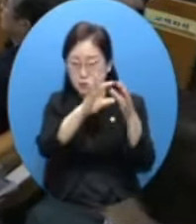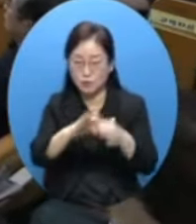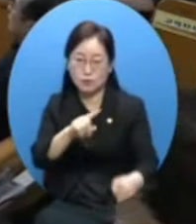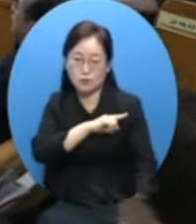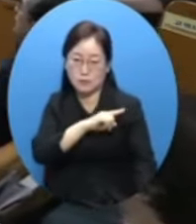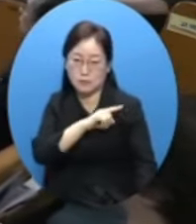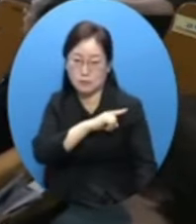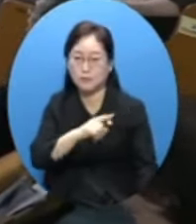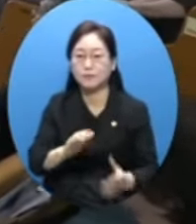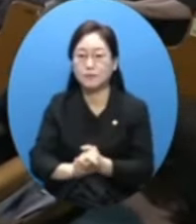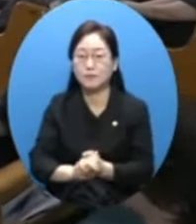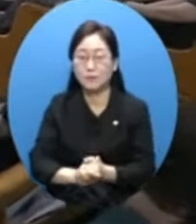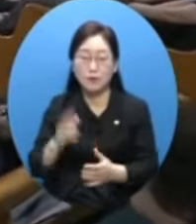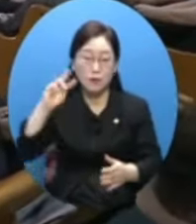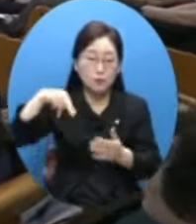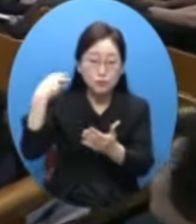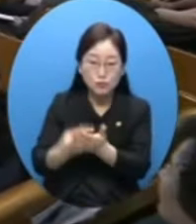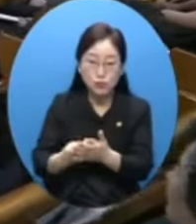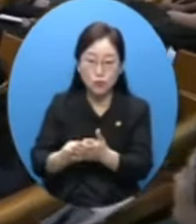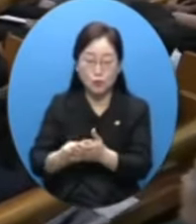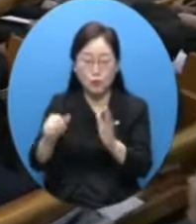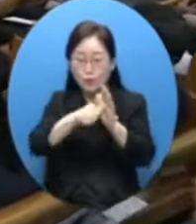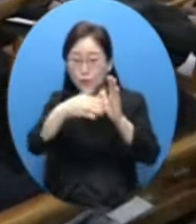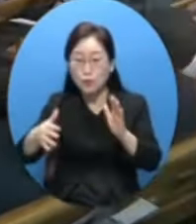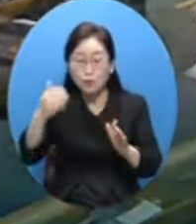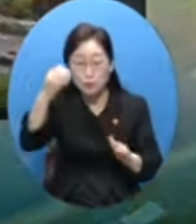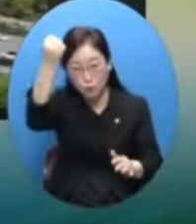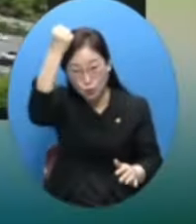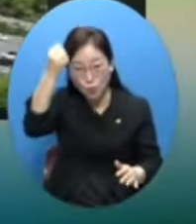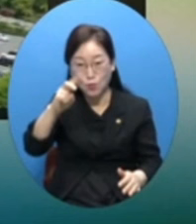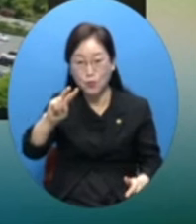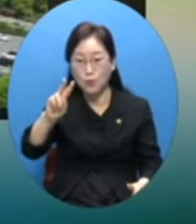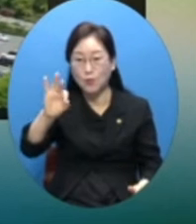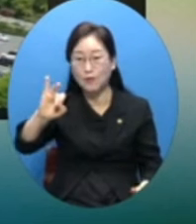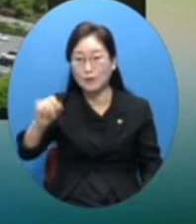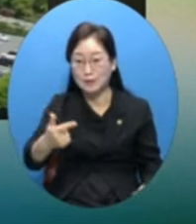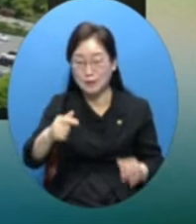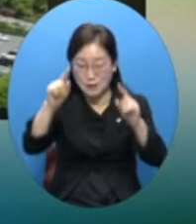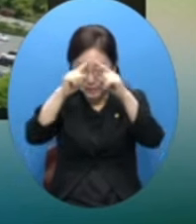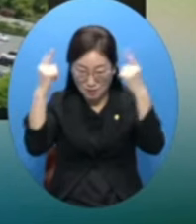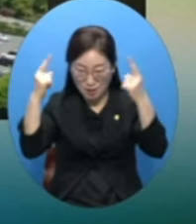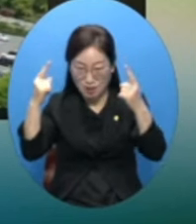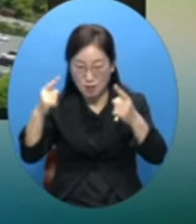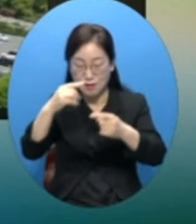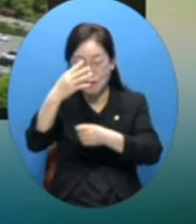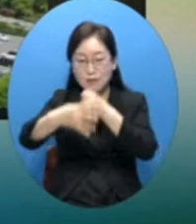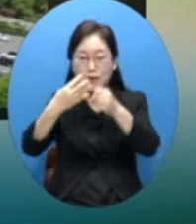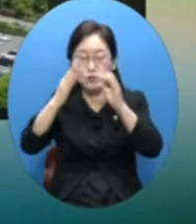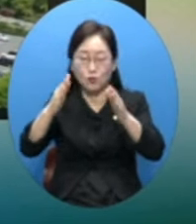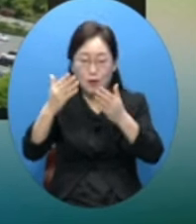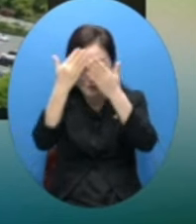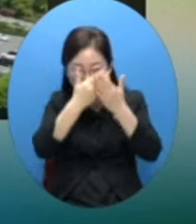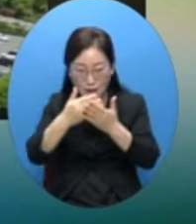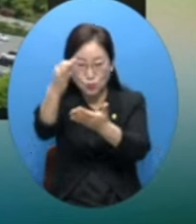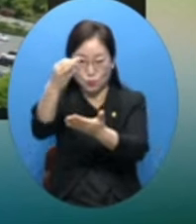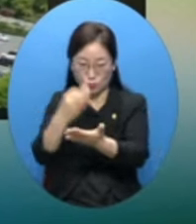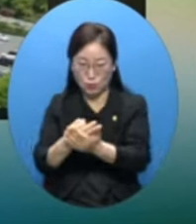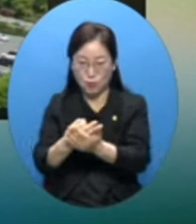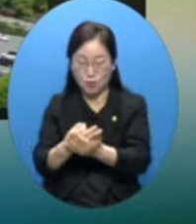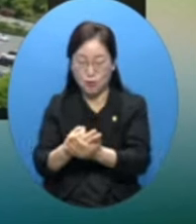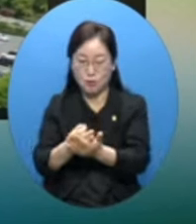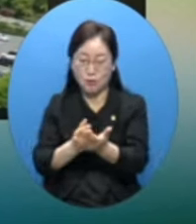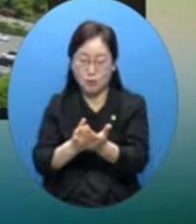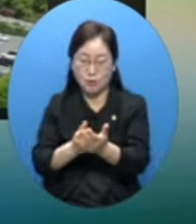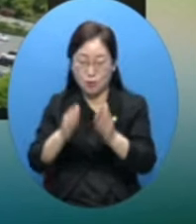유도에 대해서 우리나라에서 가장 명문인 용인대학교 4년 장학생으로 들어가서 전공하게 되는데